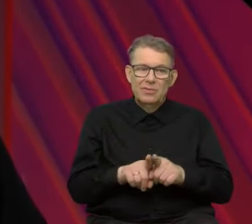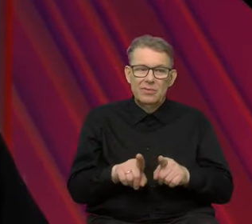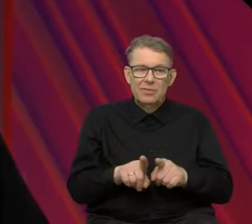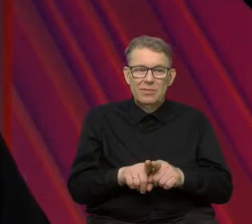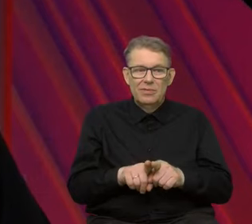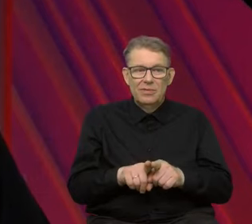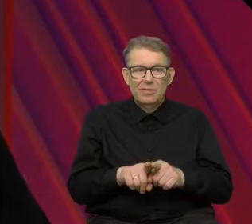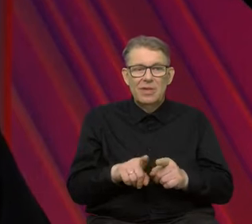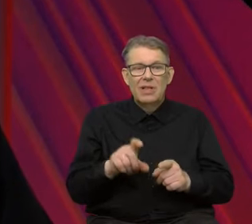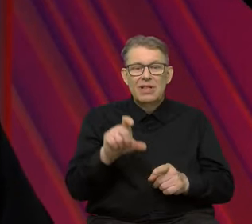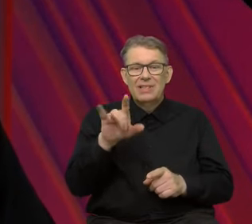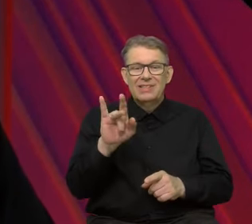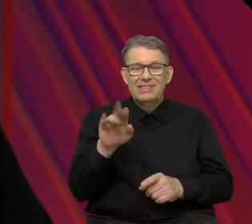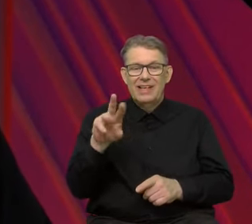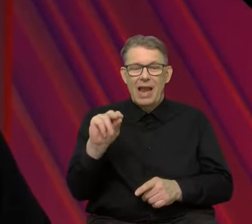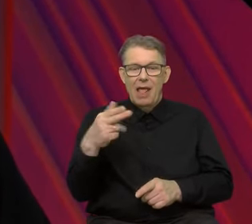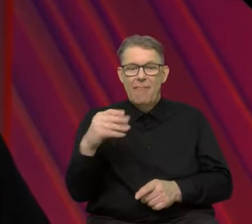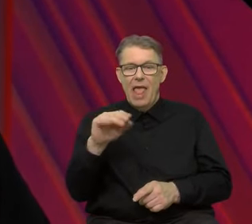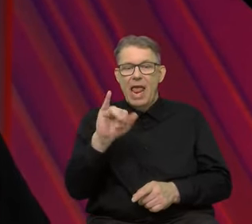Cyrenejczykiem,